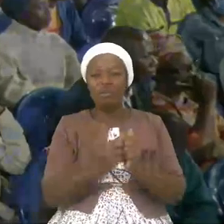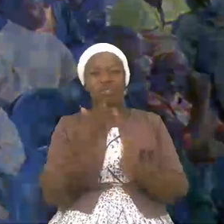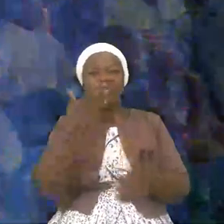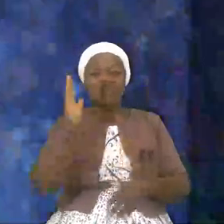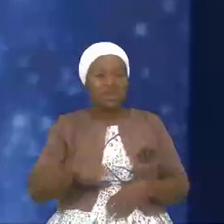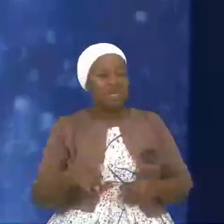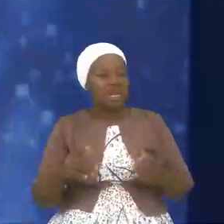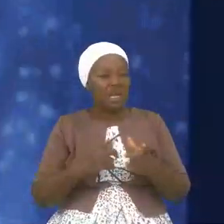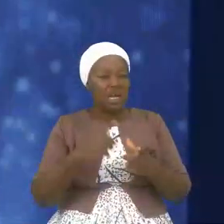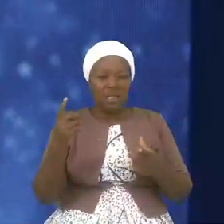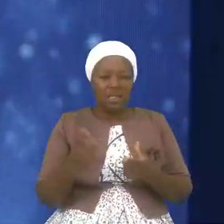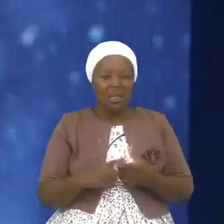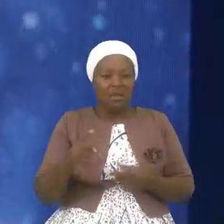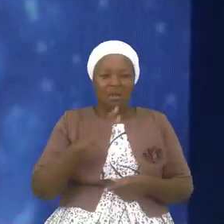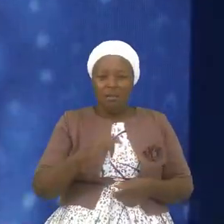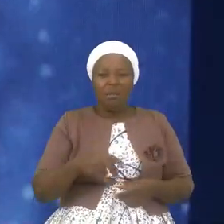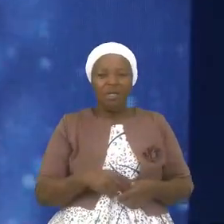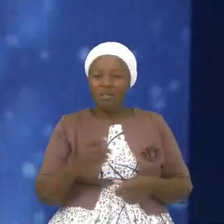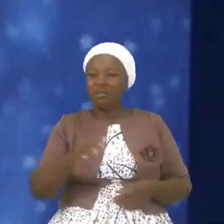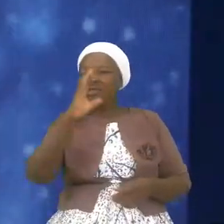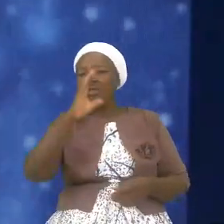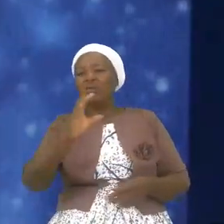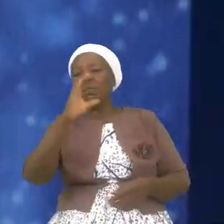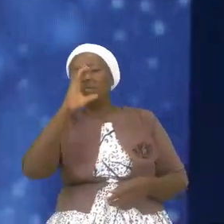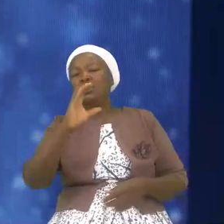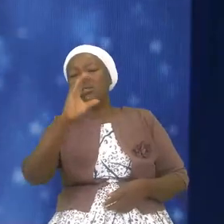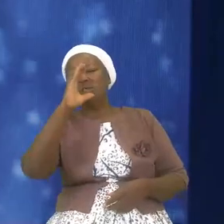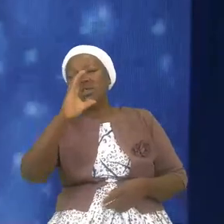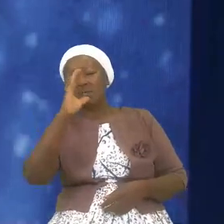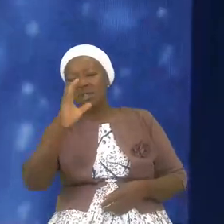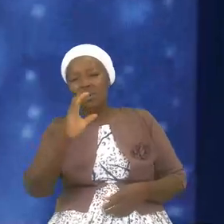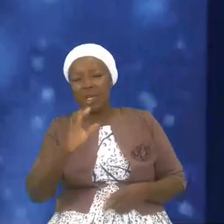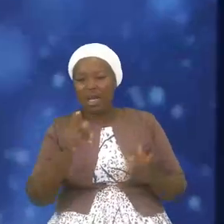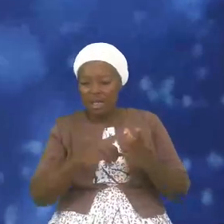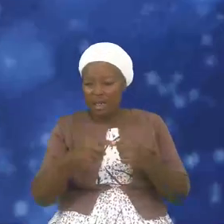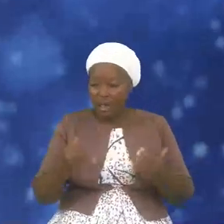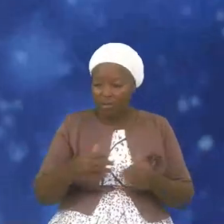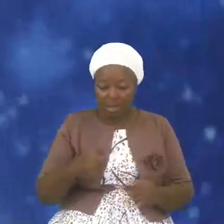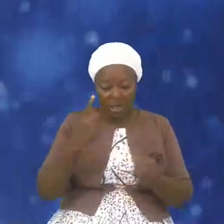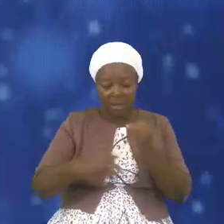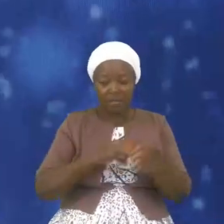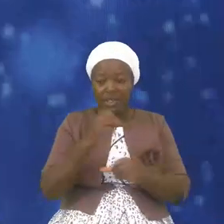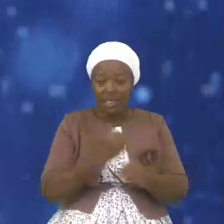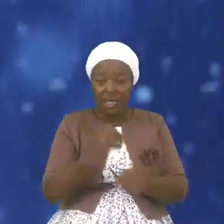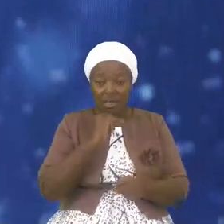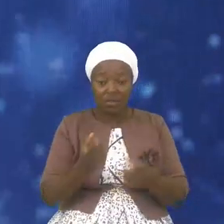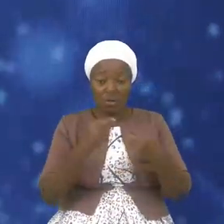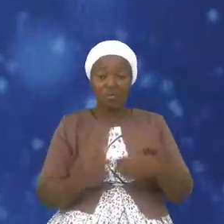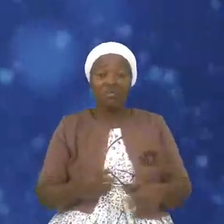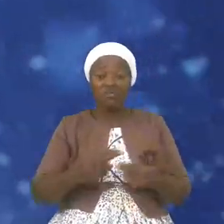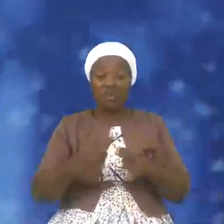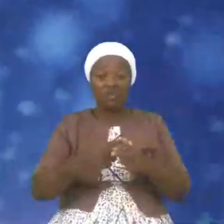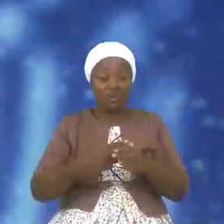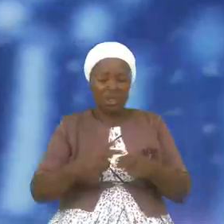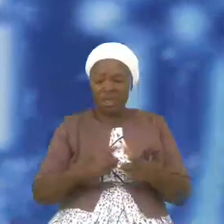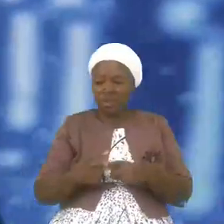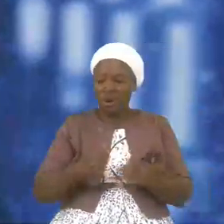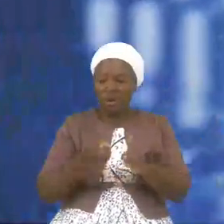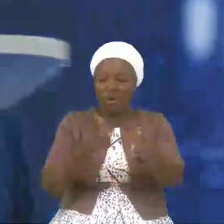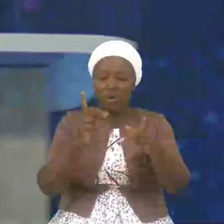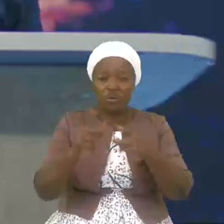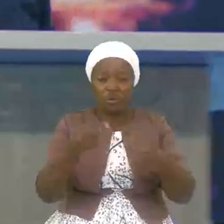Tu buvais. Maintenant, la fin de l'année approche. Et tu es maintenant pressé de mourir même. On dirait que tu es pressé d'aller